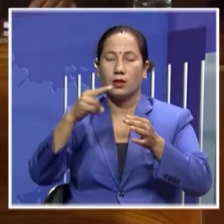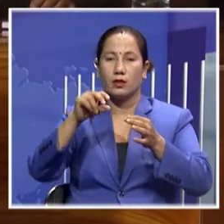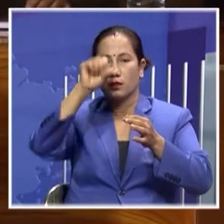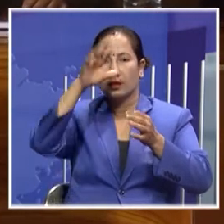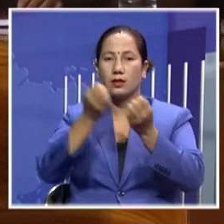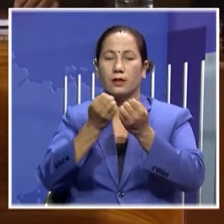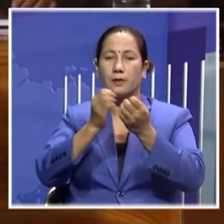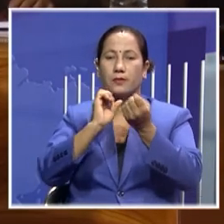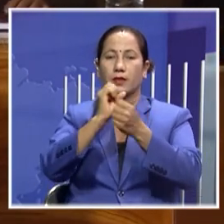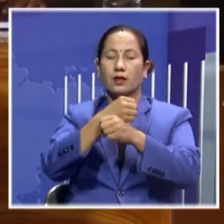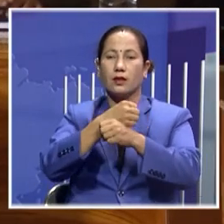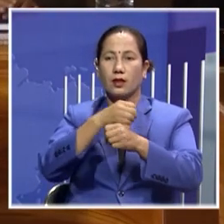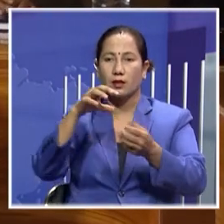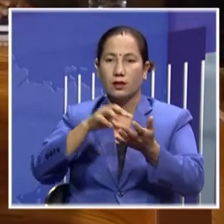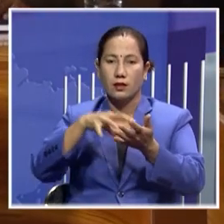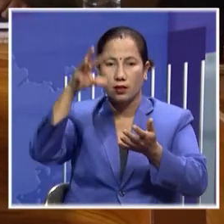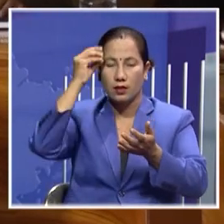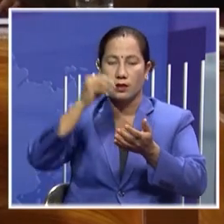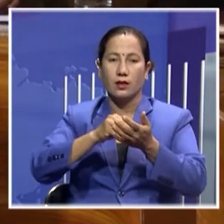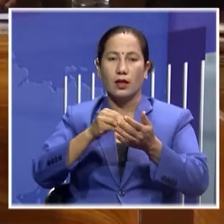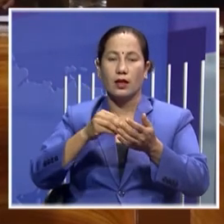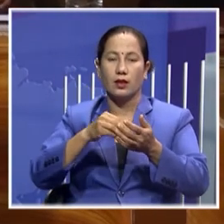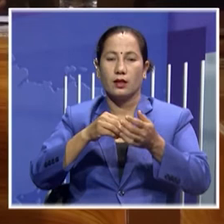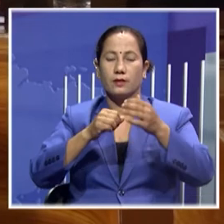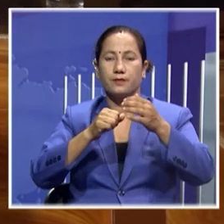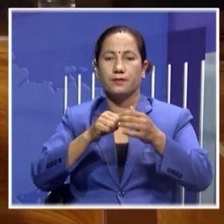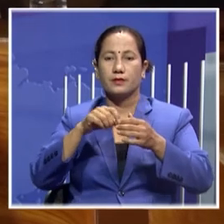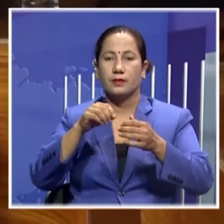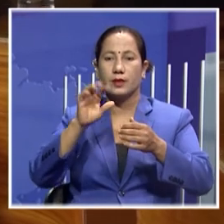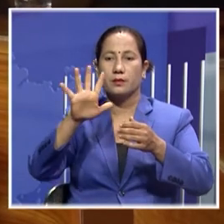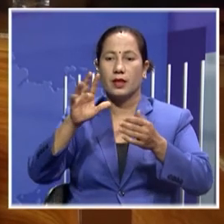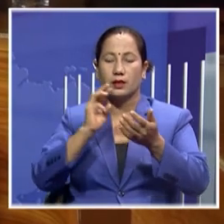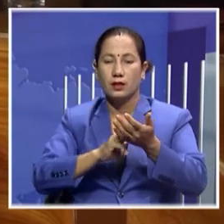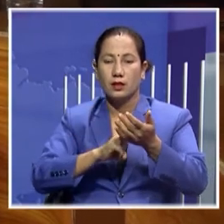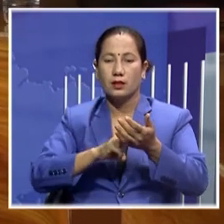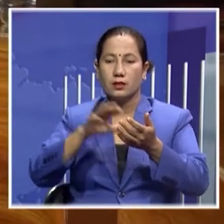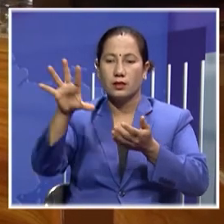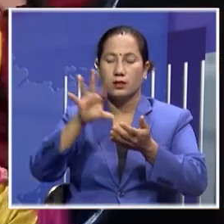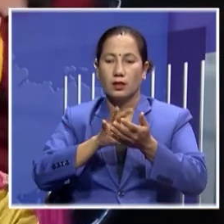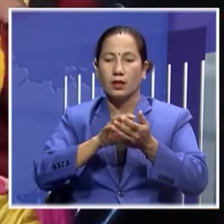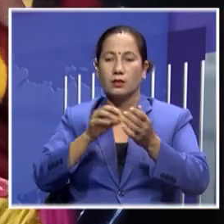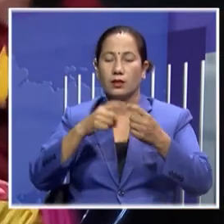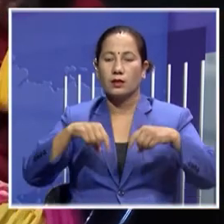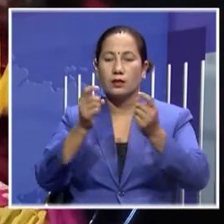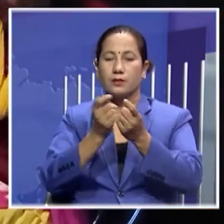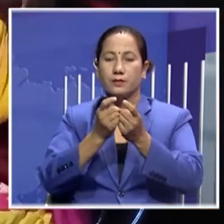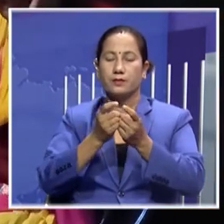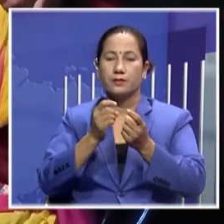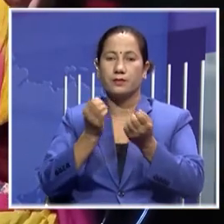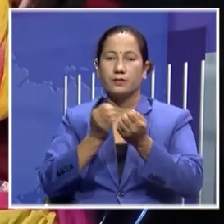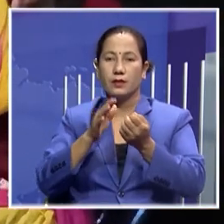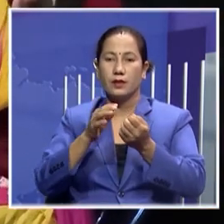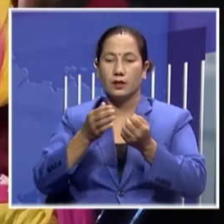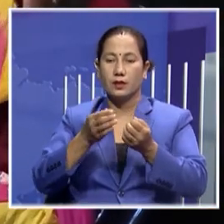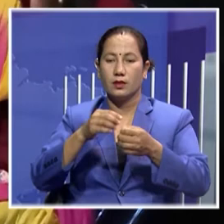घटनाको अध्ययनका लागि मन्त्रालयले सहसचिव गौतमको संयोजकत्वमा 5 सदस्यीय छानबिन समिति गठन गरेको थियो।